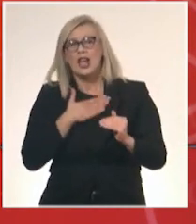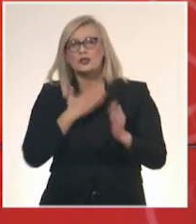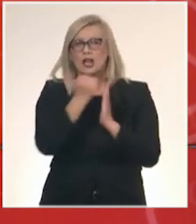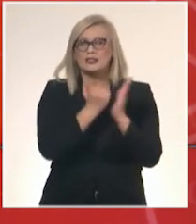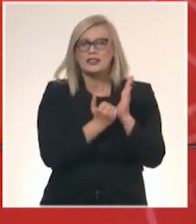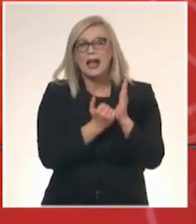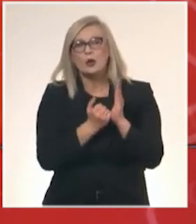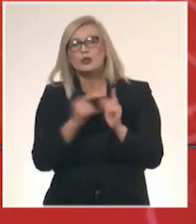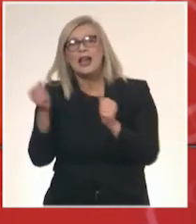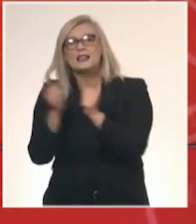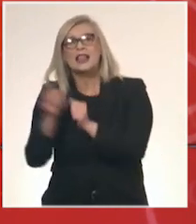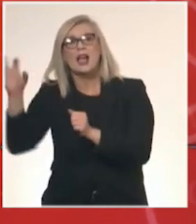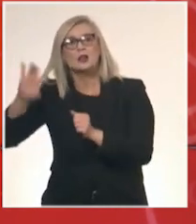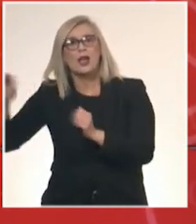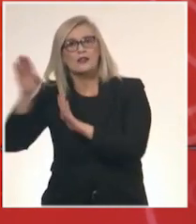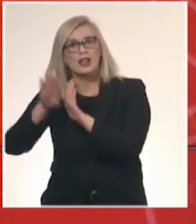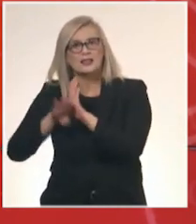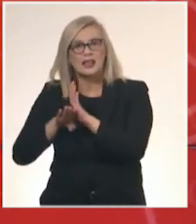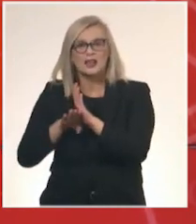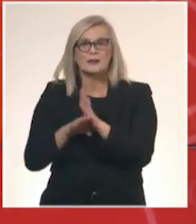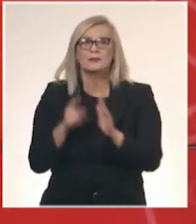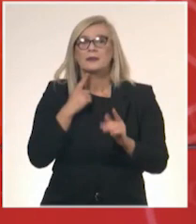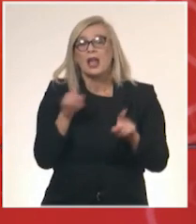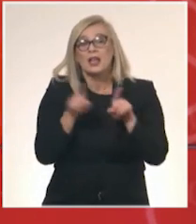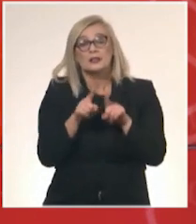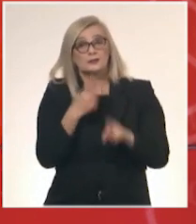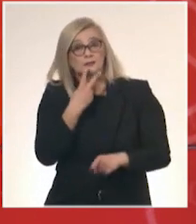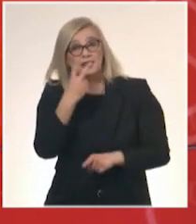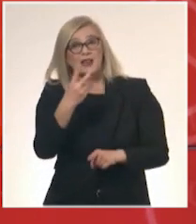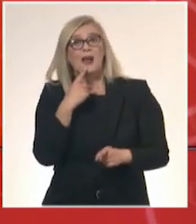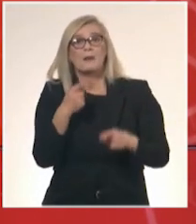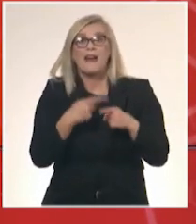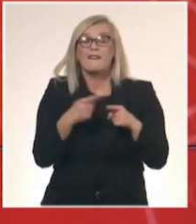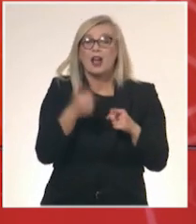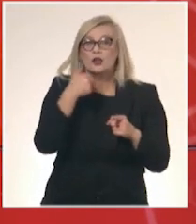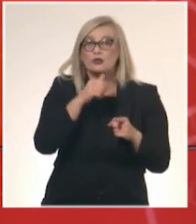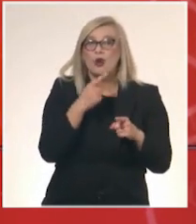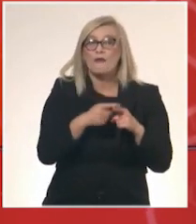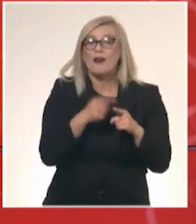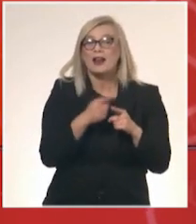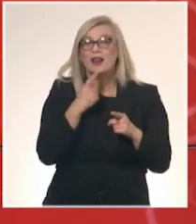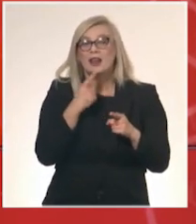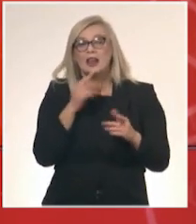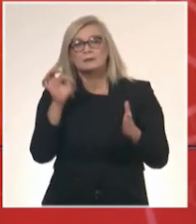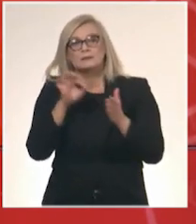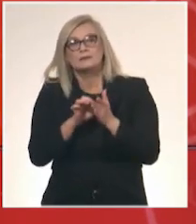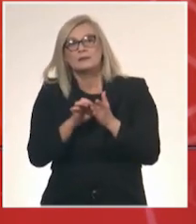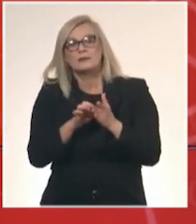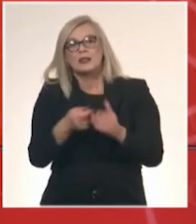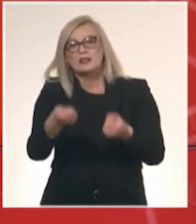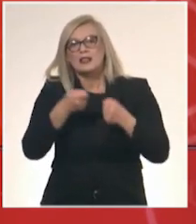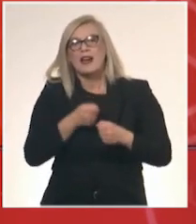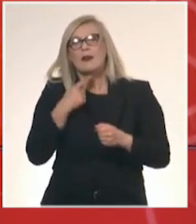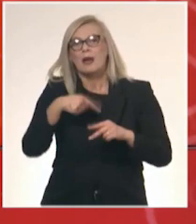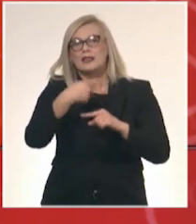со европското. Но истовремено ги нотираме и недостатоците и ги дефинираме следните задачи на кои ќе треба да работиме